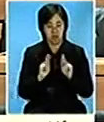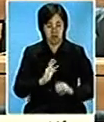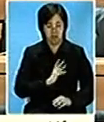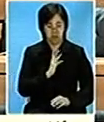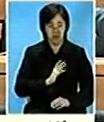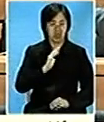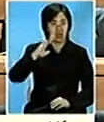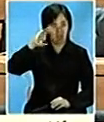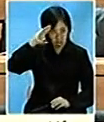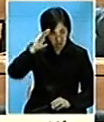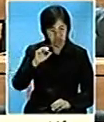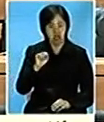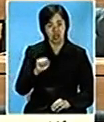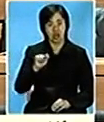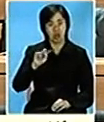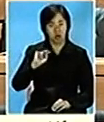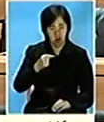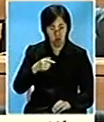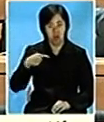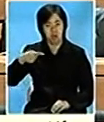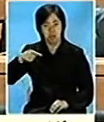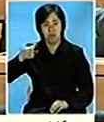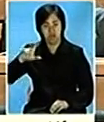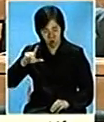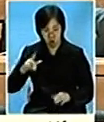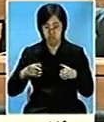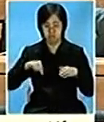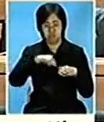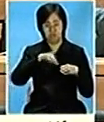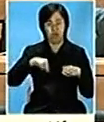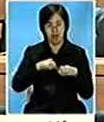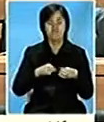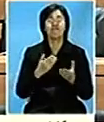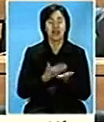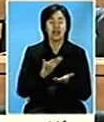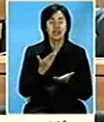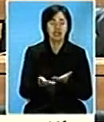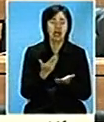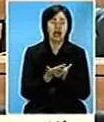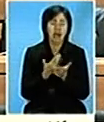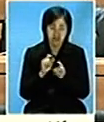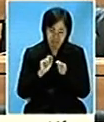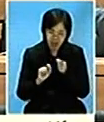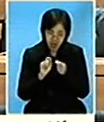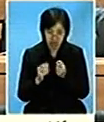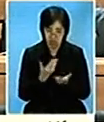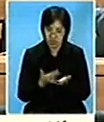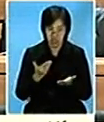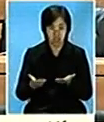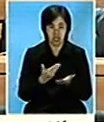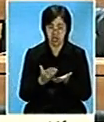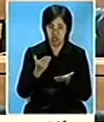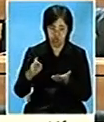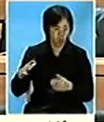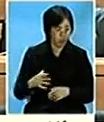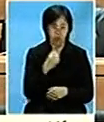ทหารสตง.ปปช.ครั้งเดียวจัดซื้อท่านจะได้ลดต้นทุนถูกเพราะท่านซื้อเยอะทีเดียวสิ่งเหล่